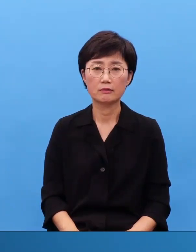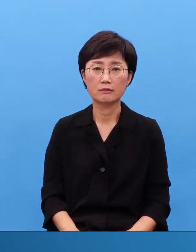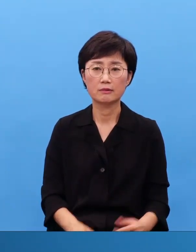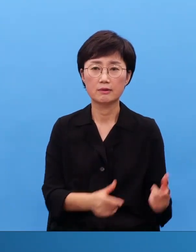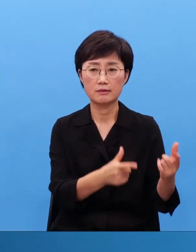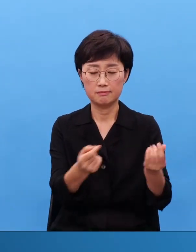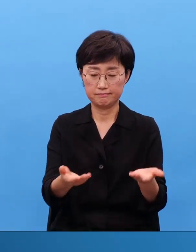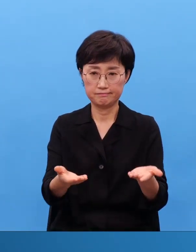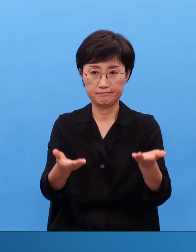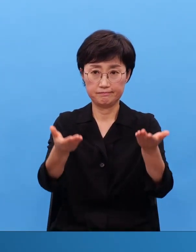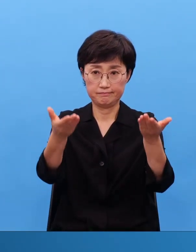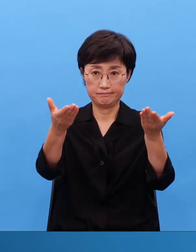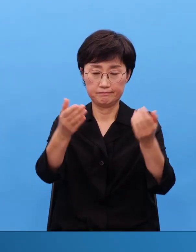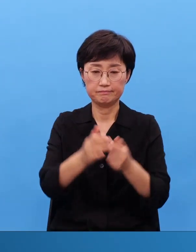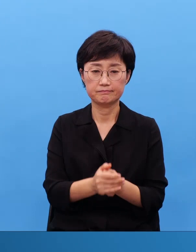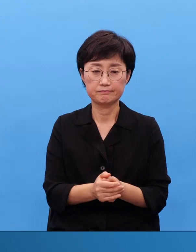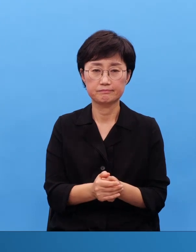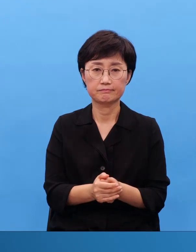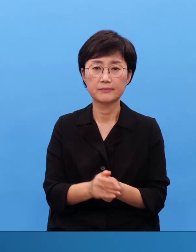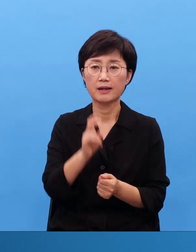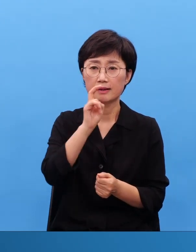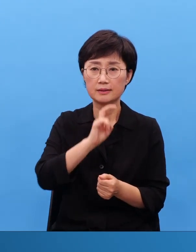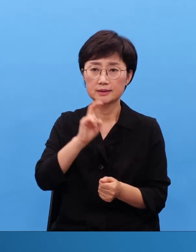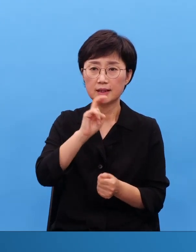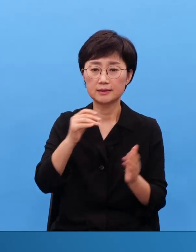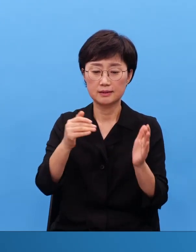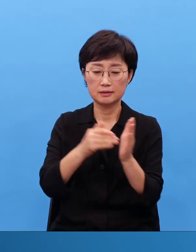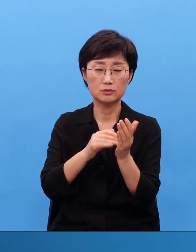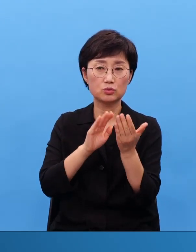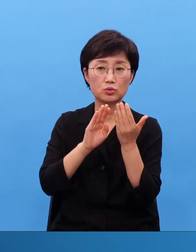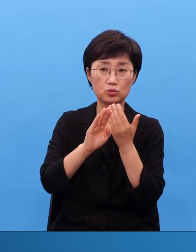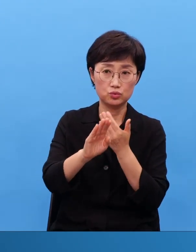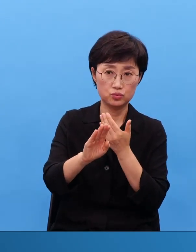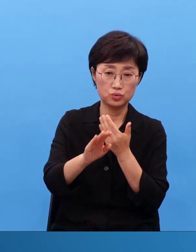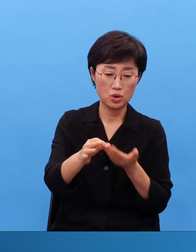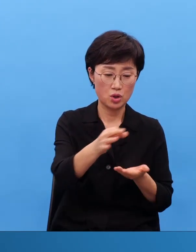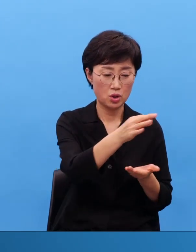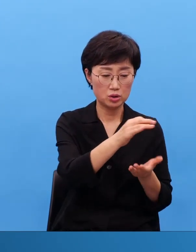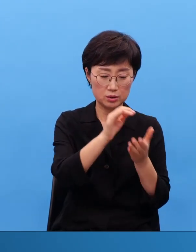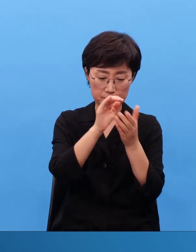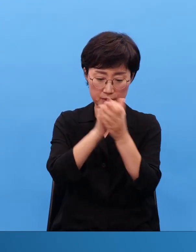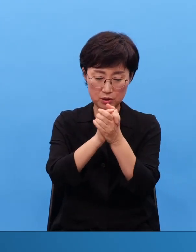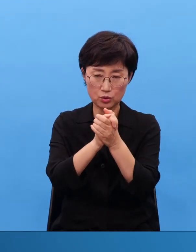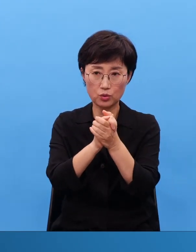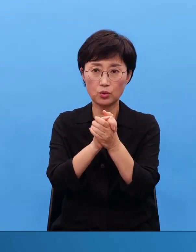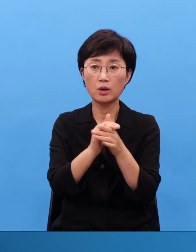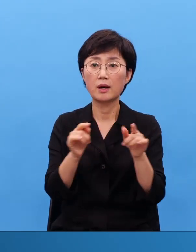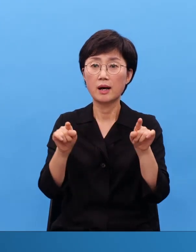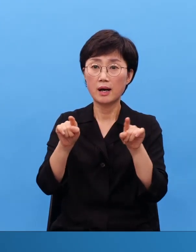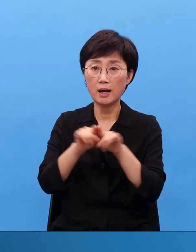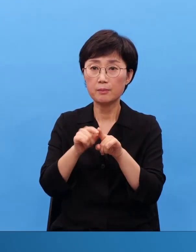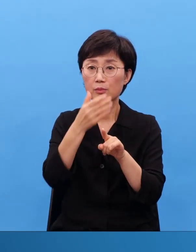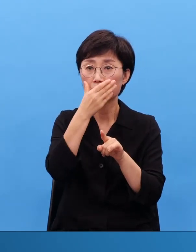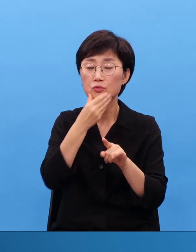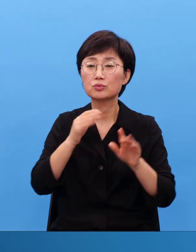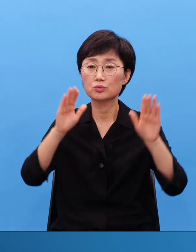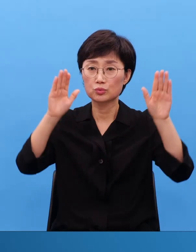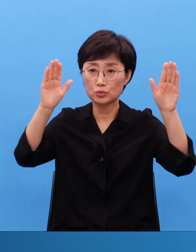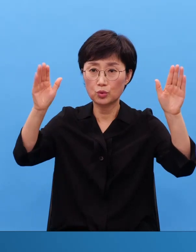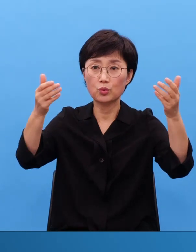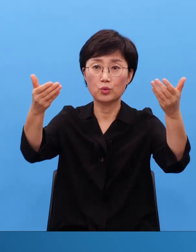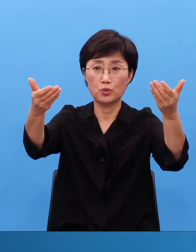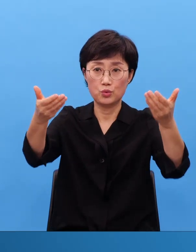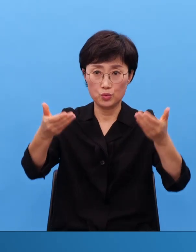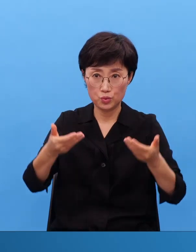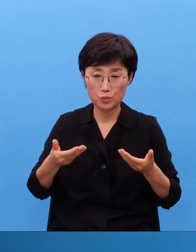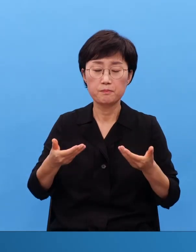다 같이 일어나셔서 주의 나의 삶 속에 찬양 후에 헌금 기도미 주도 우리 당회장 목사님께서 해주심으로